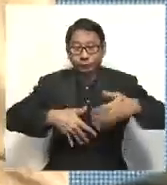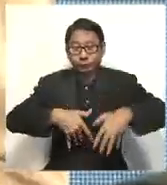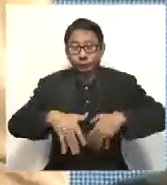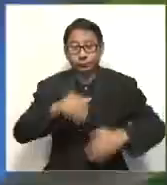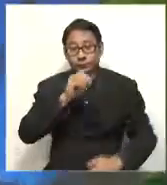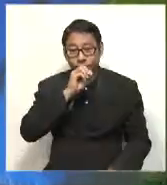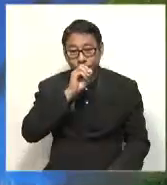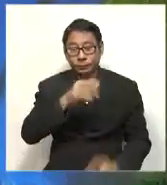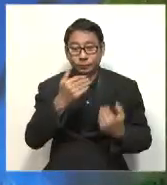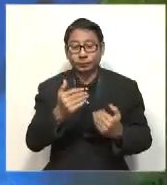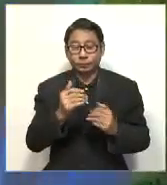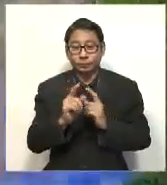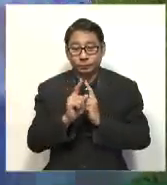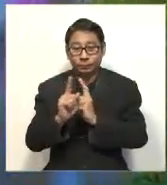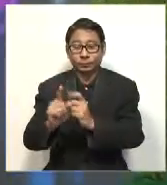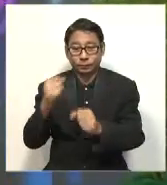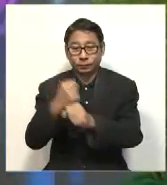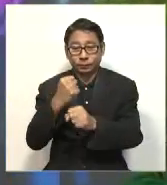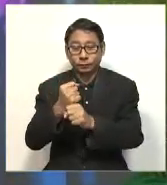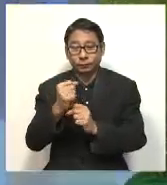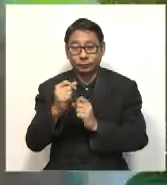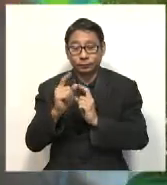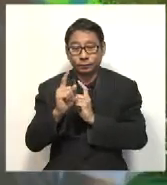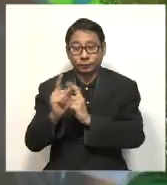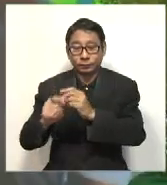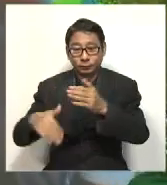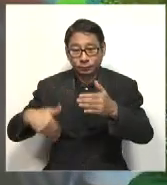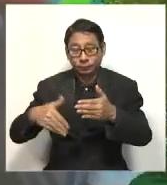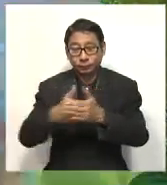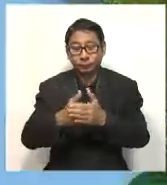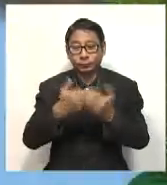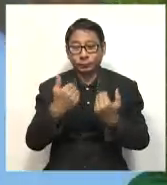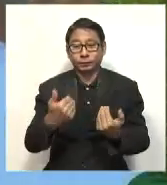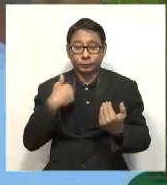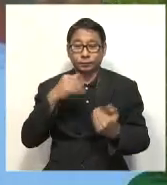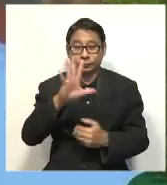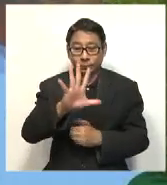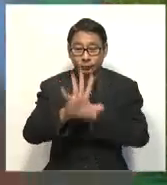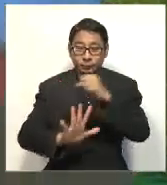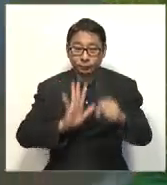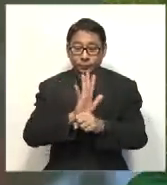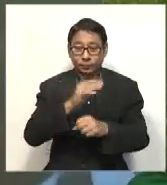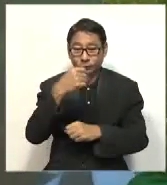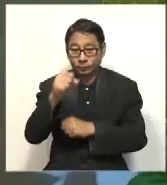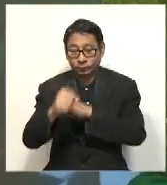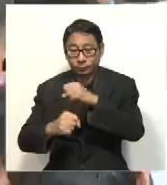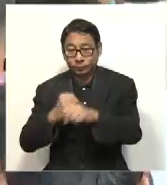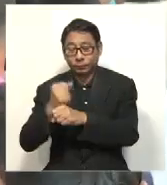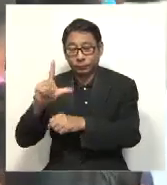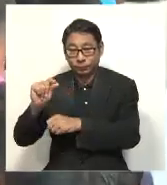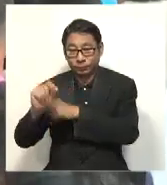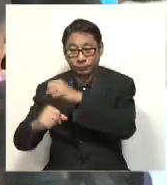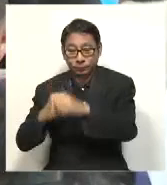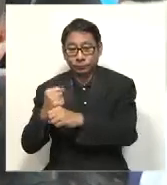ดยยืนยันว่าการมาติดตามการทำงานตามนโยบายวันนี้ก็เพื่อให้แผนยุทธศาสตร์5ปี10ปีและ20ปีรว